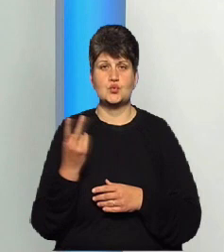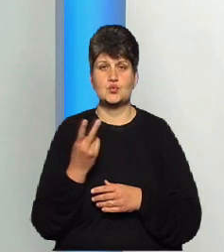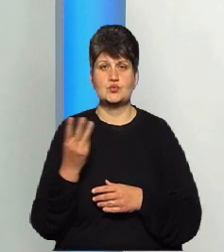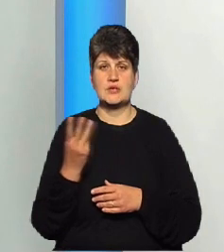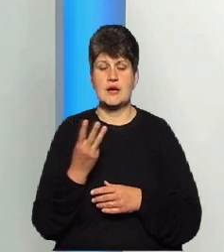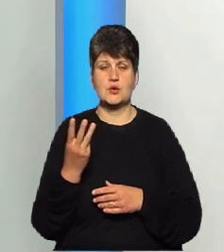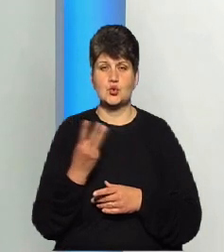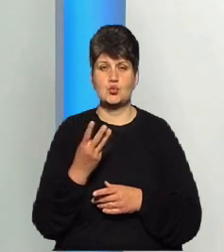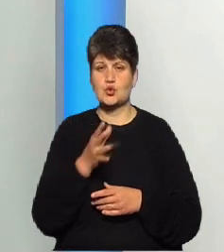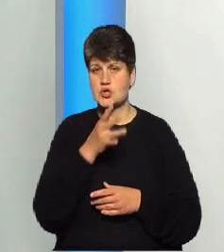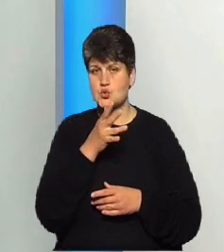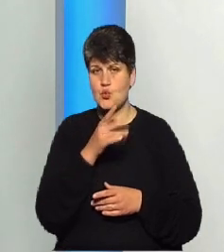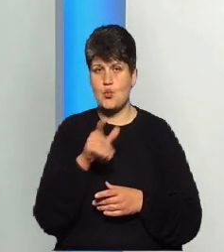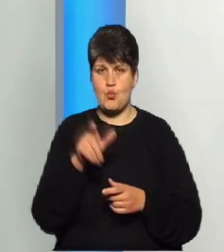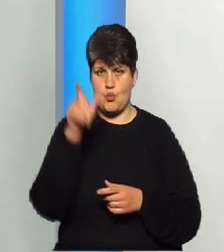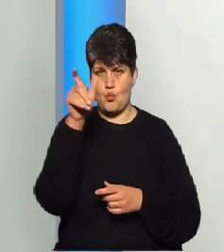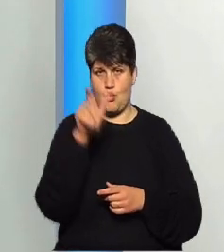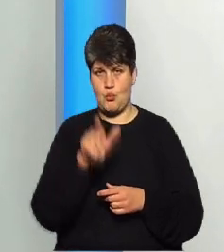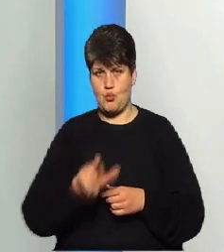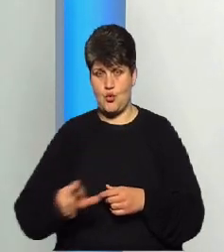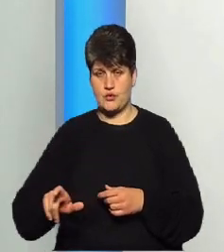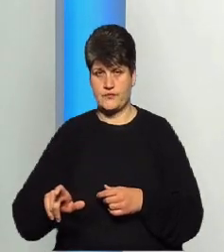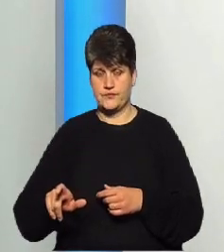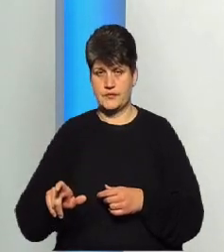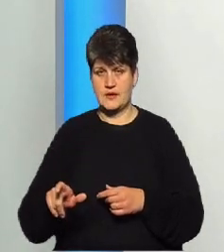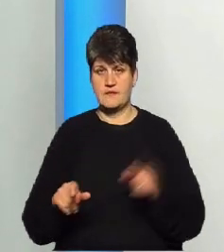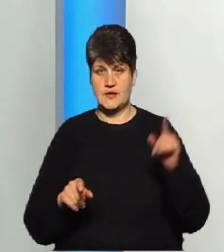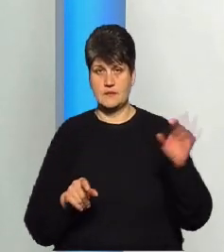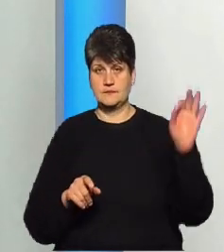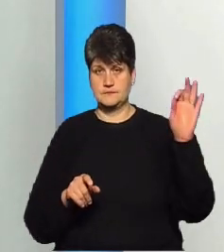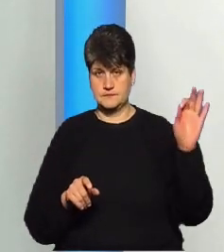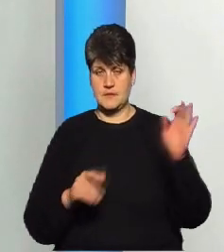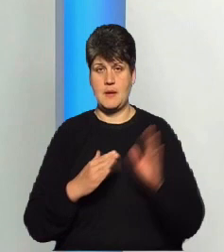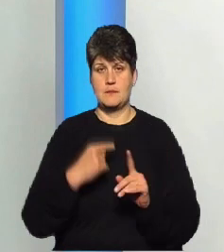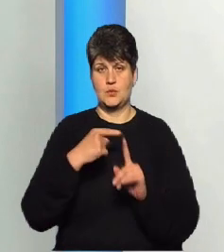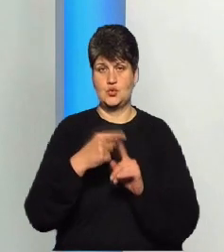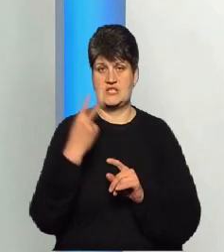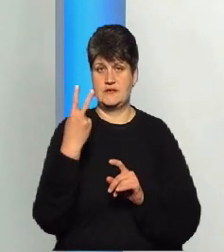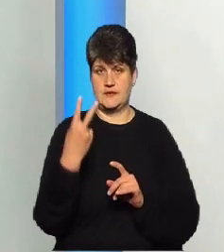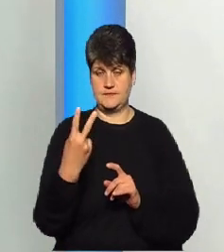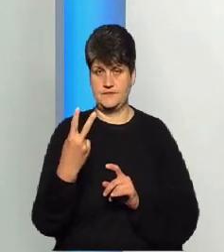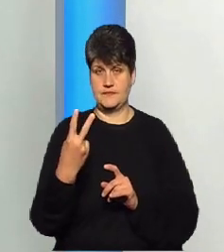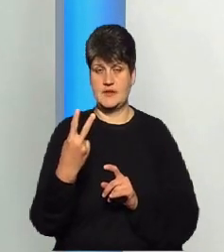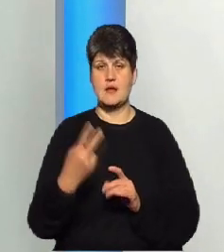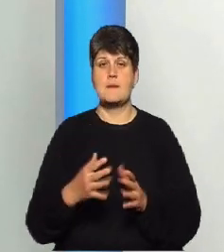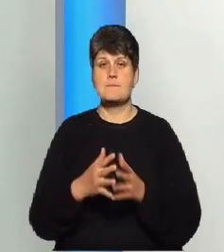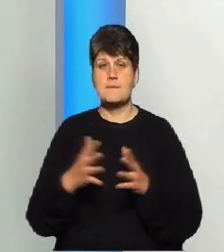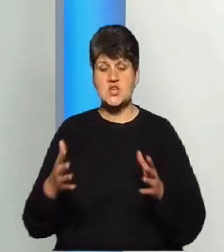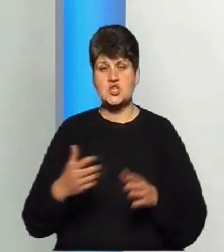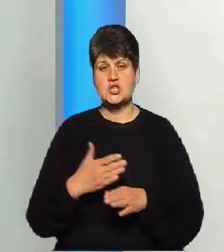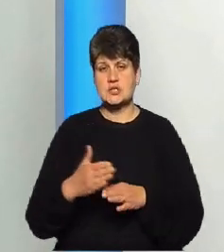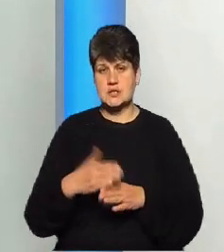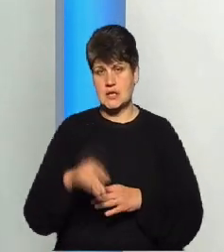і ми від середньоєвропейського того універсального часу маємо плюс 2 години. Тобто більша частина України знаходиться